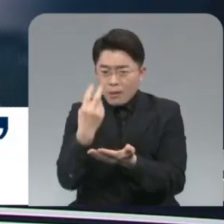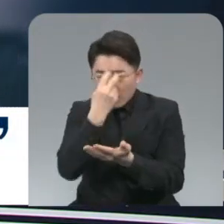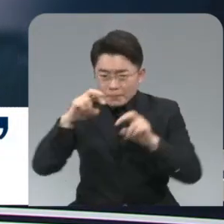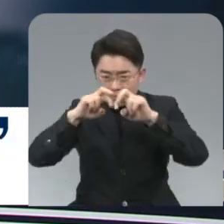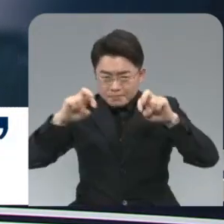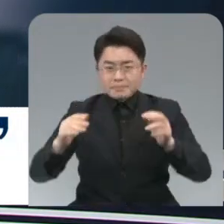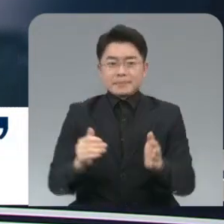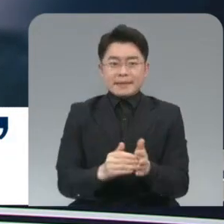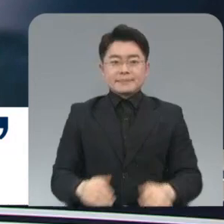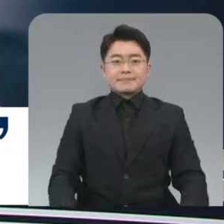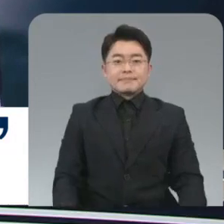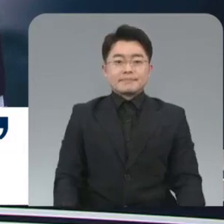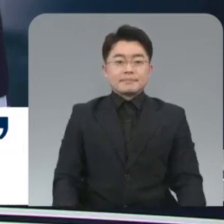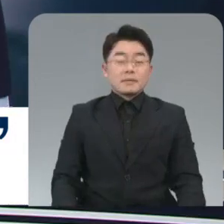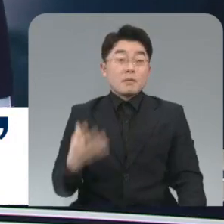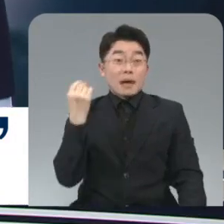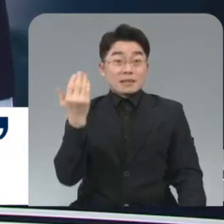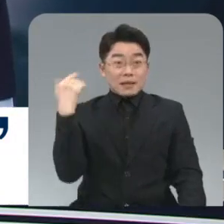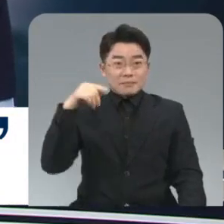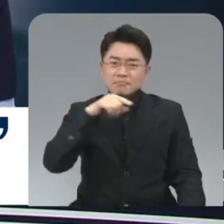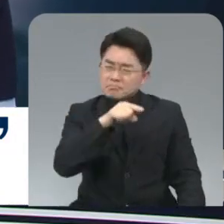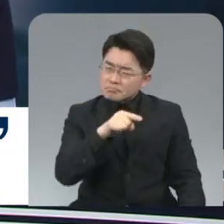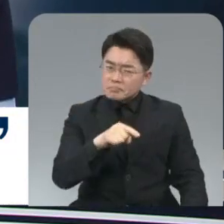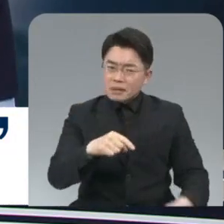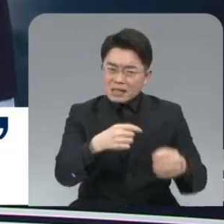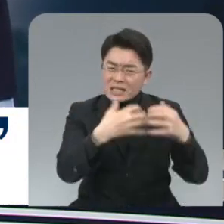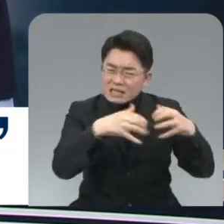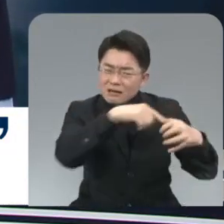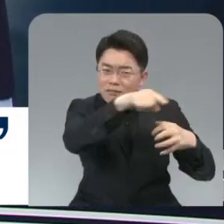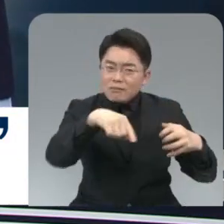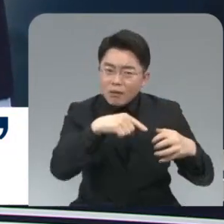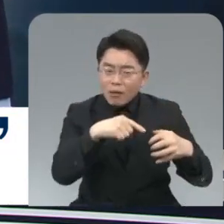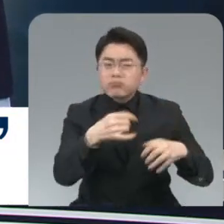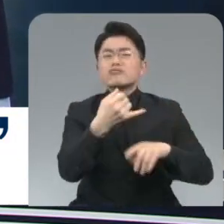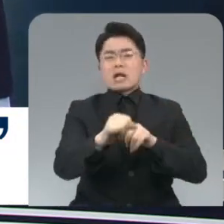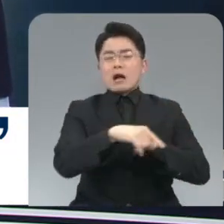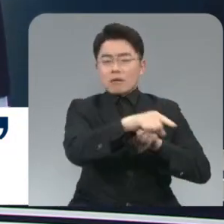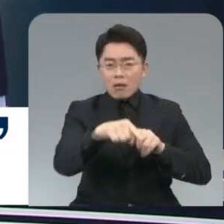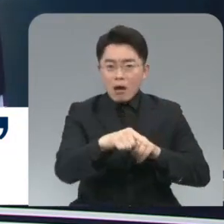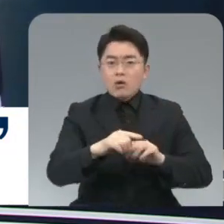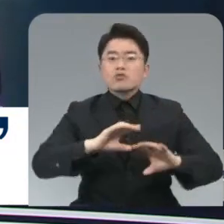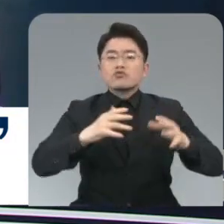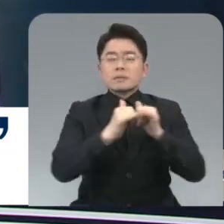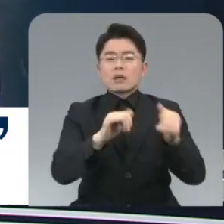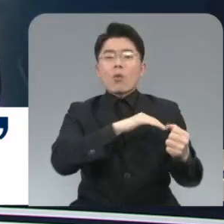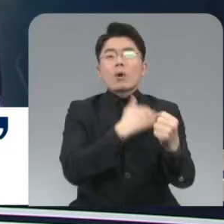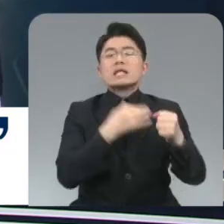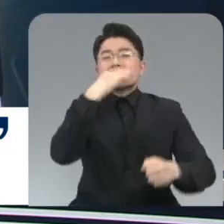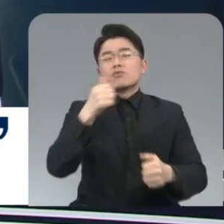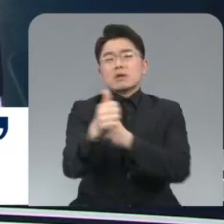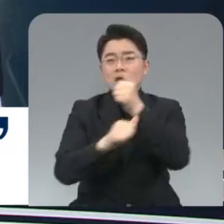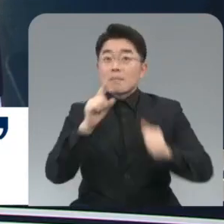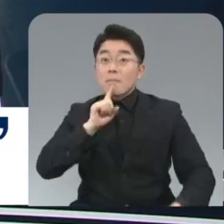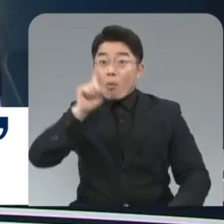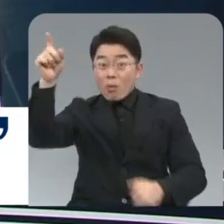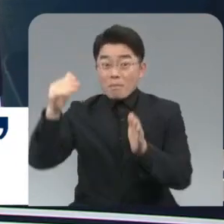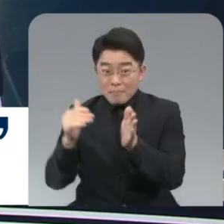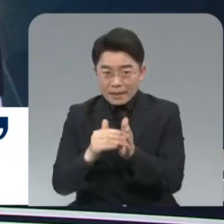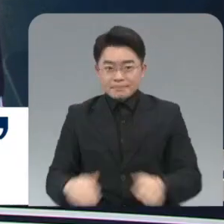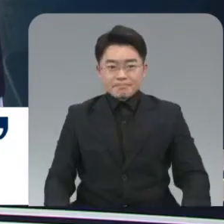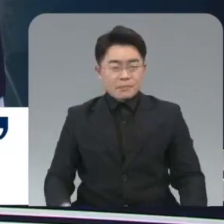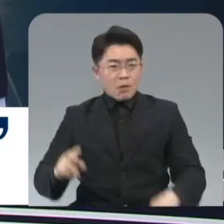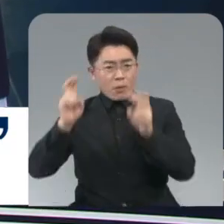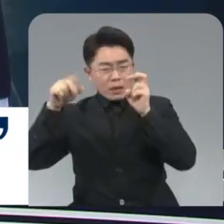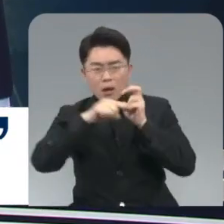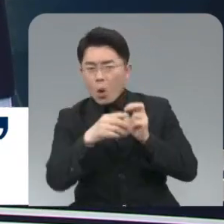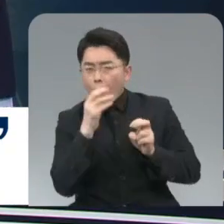입수했습니다. 최근 이런 내용의 공익 신고가 국민권익위원회에도 접수됐는데 이 한수원이 보고서 내용을 축소, 은폐하려